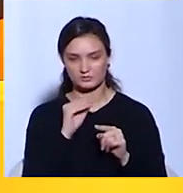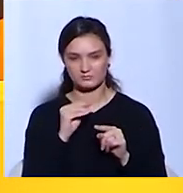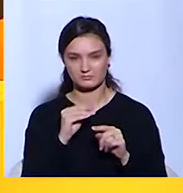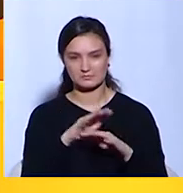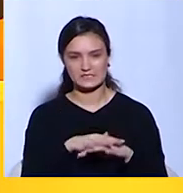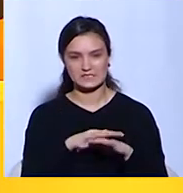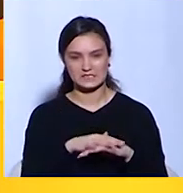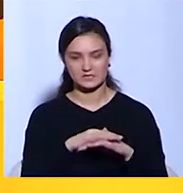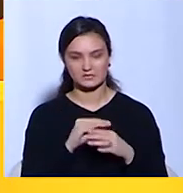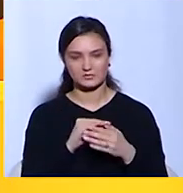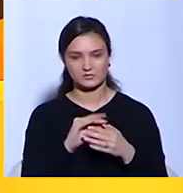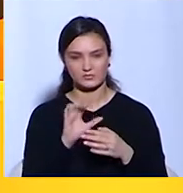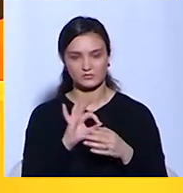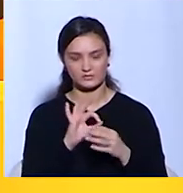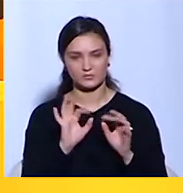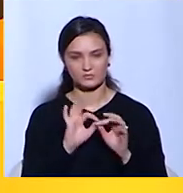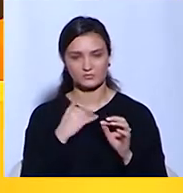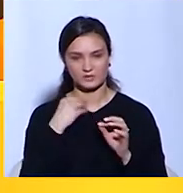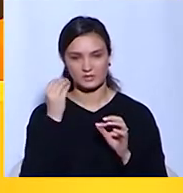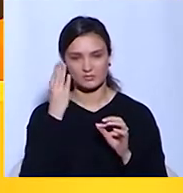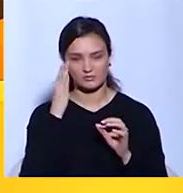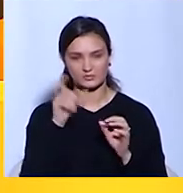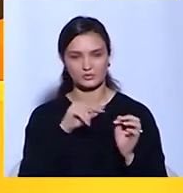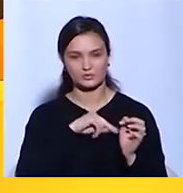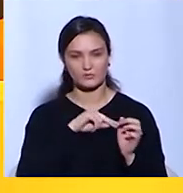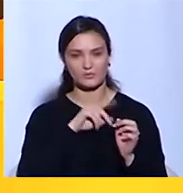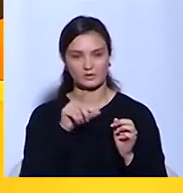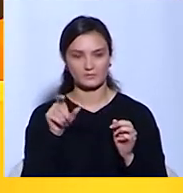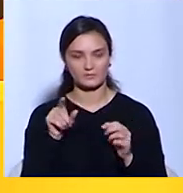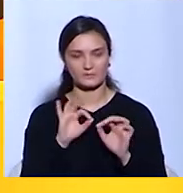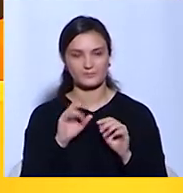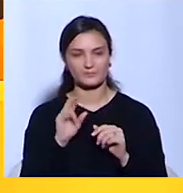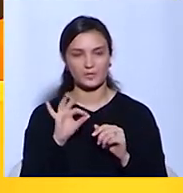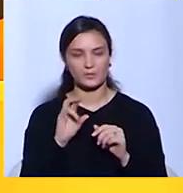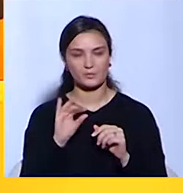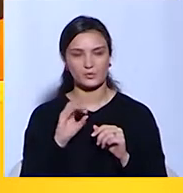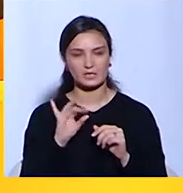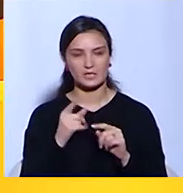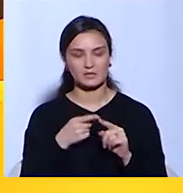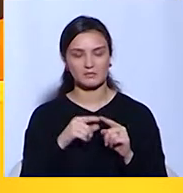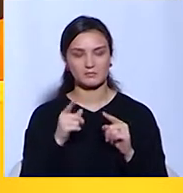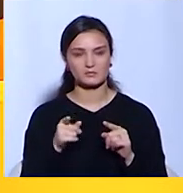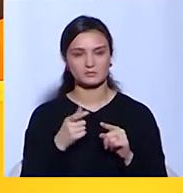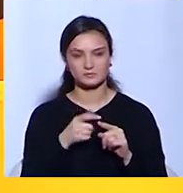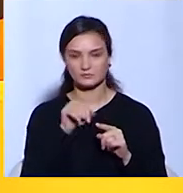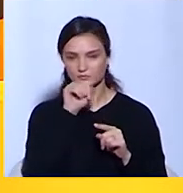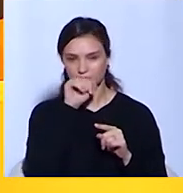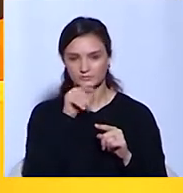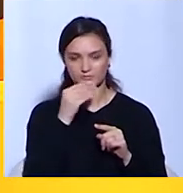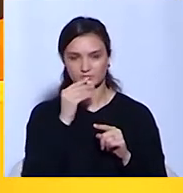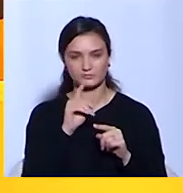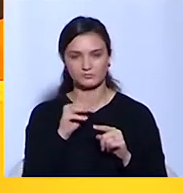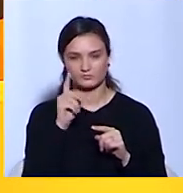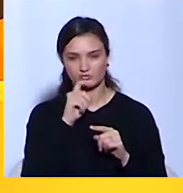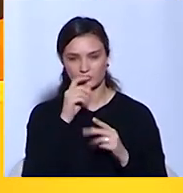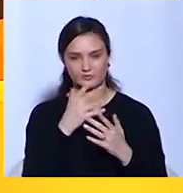ვსაუბრობთ ხოლმე, მე მინდა გავითვალისწინოთ ჩვენი იაპონელი კოლეგების კვლევა, რომ პრობიოტიკების უნიკალური წყარო გახლავთ ასევე